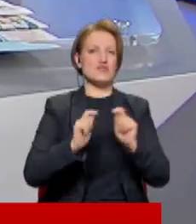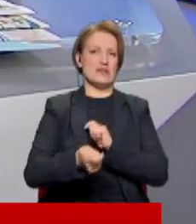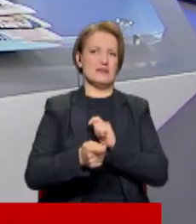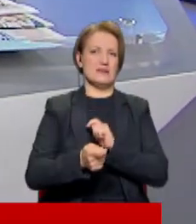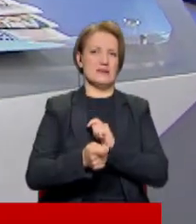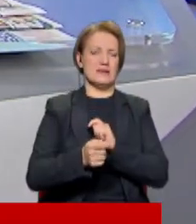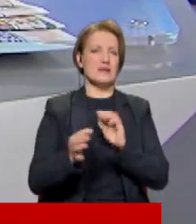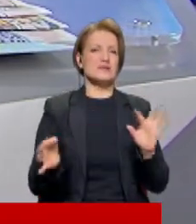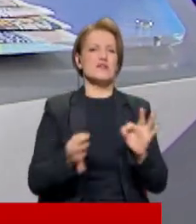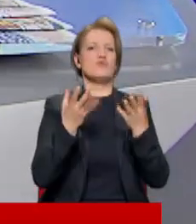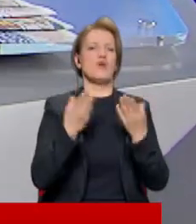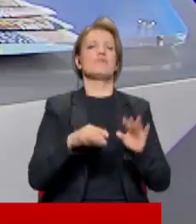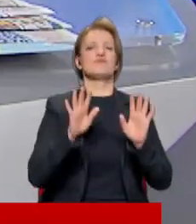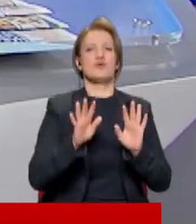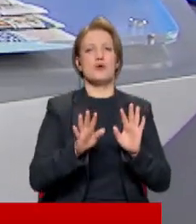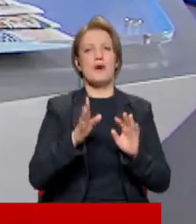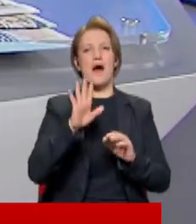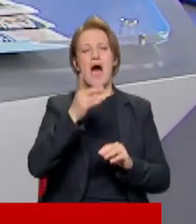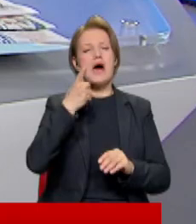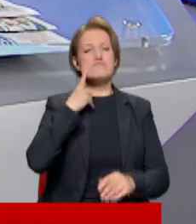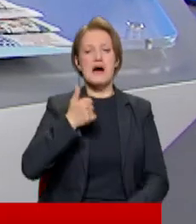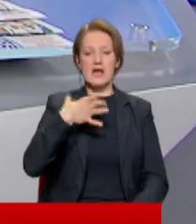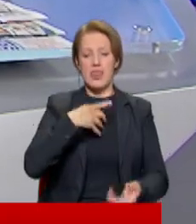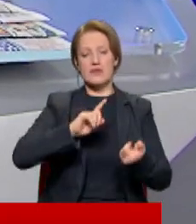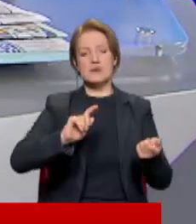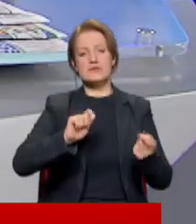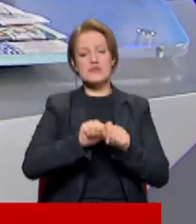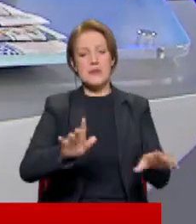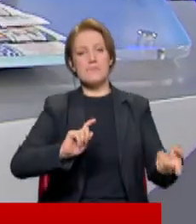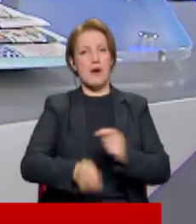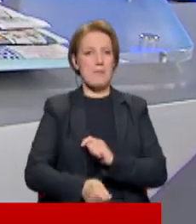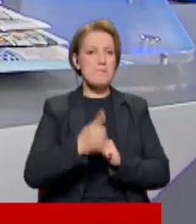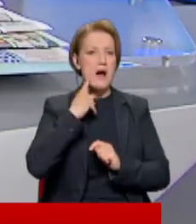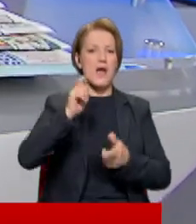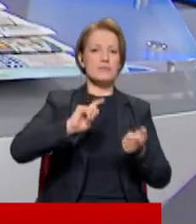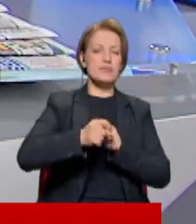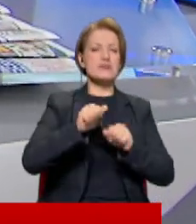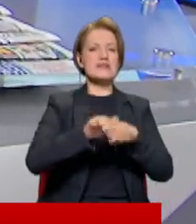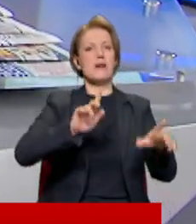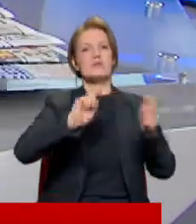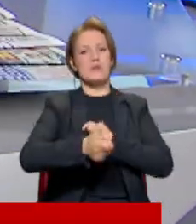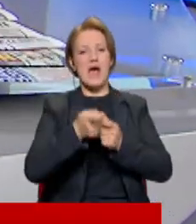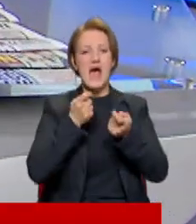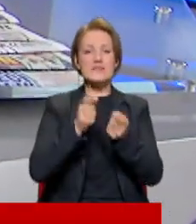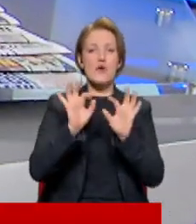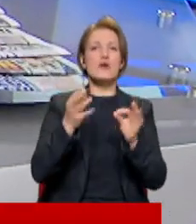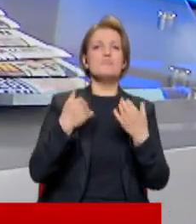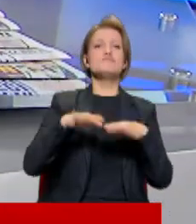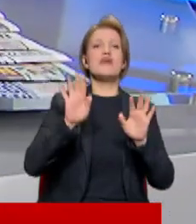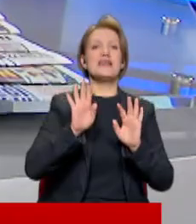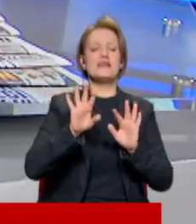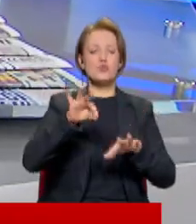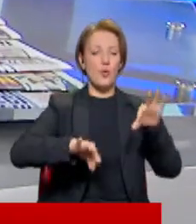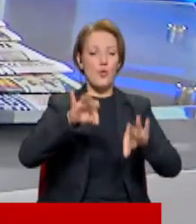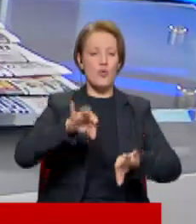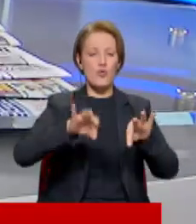denk gelmemiş olsun her bakan kendi sistemini getirdi adeta ama halbuki eğitimi öyle bir şey değil tohumu attığınız zaman